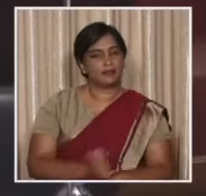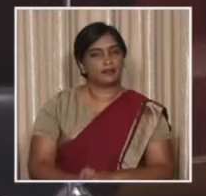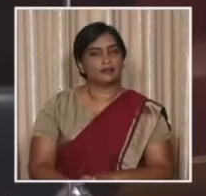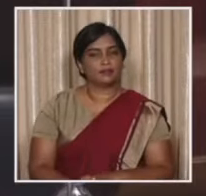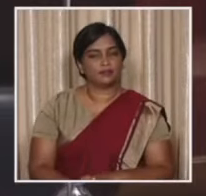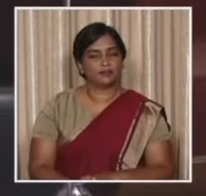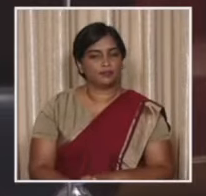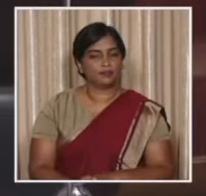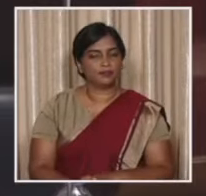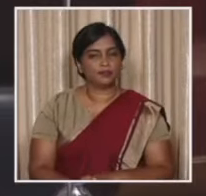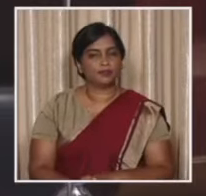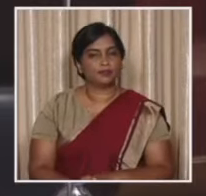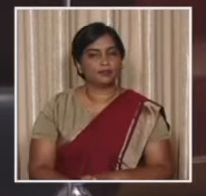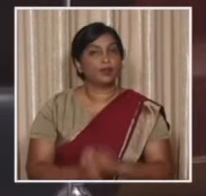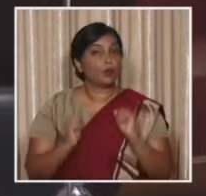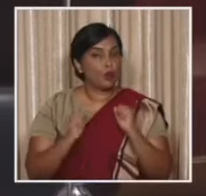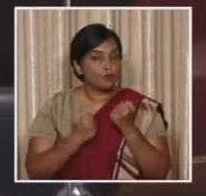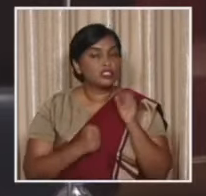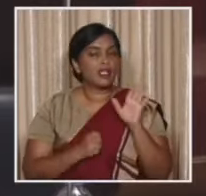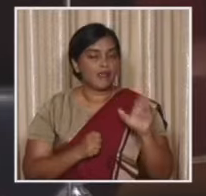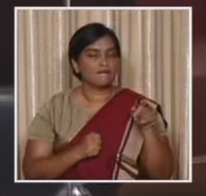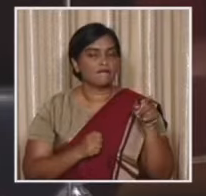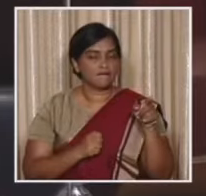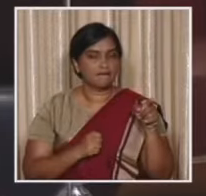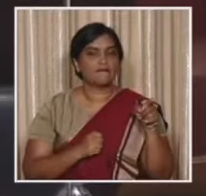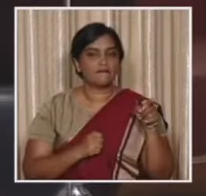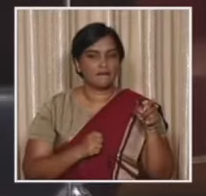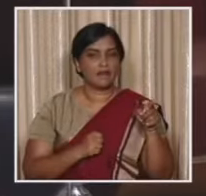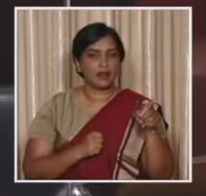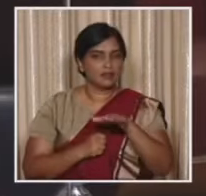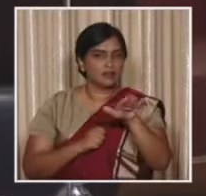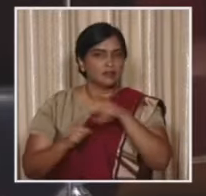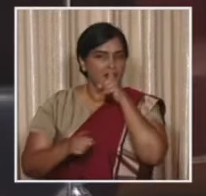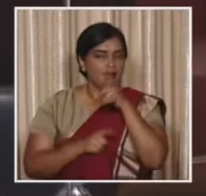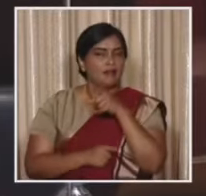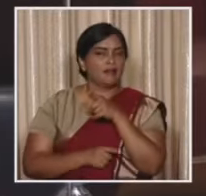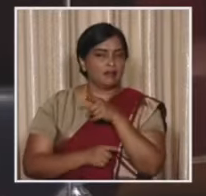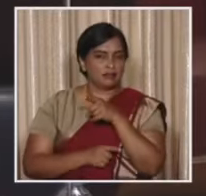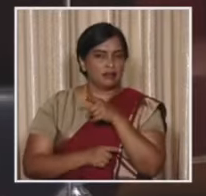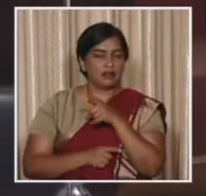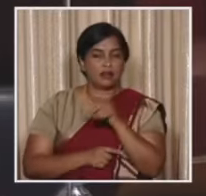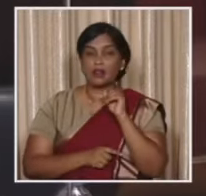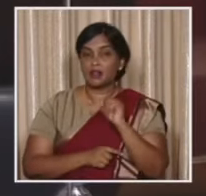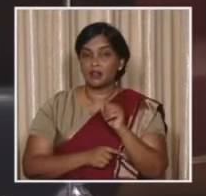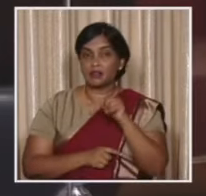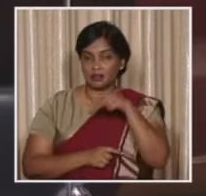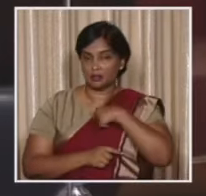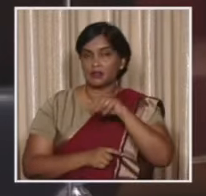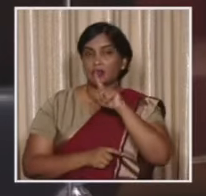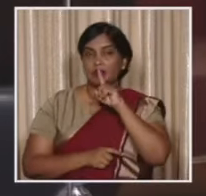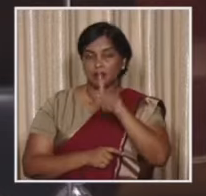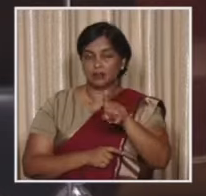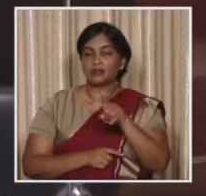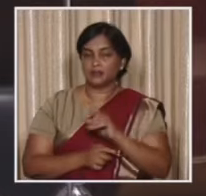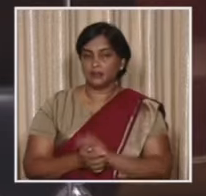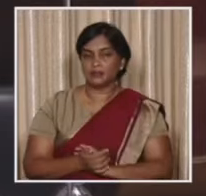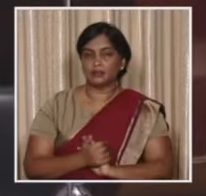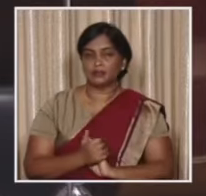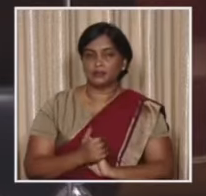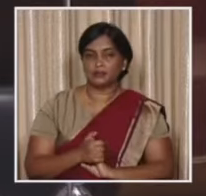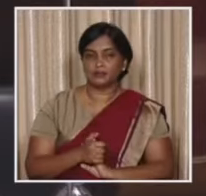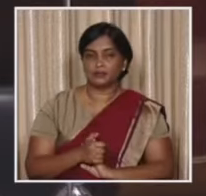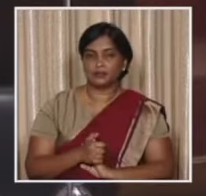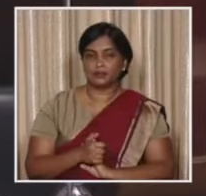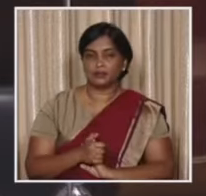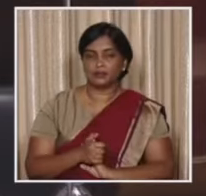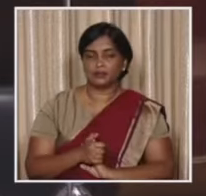හරි, උත්සාහයක් තියෙනවා. ඒක දැන් සමාජයේ කතා වෙනවා. මොකද මම ඔබතුමාට කියන්න බලන්න,